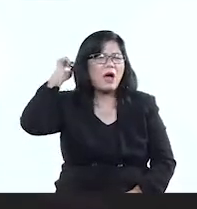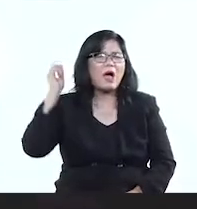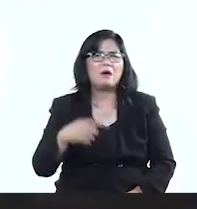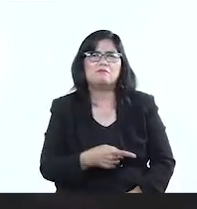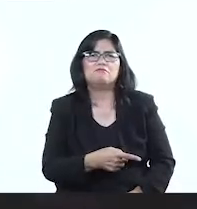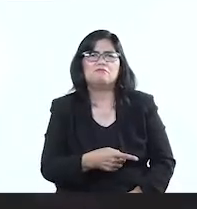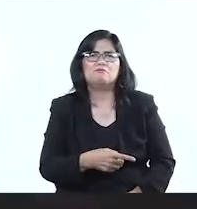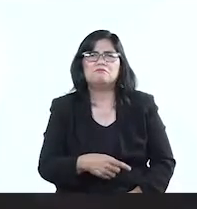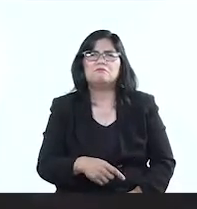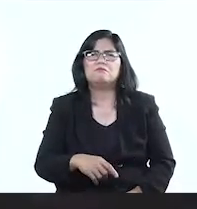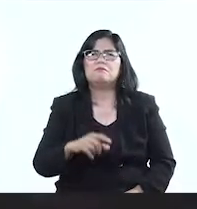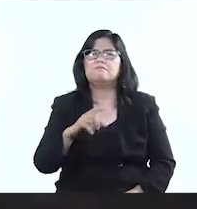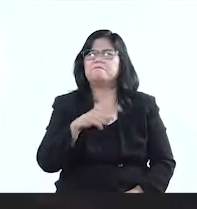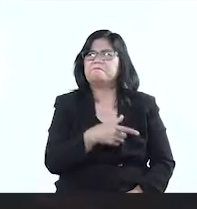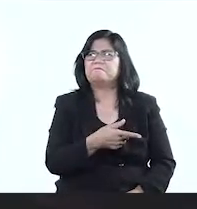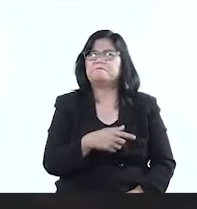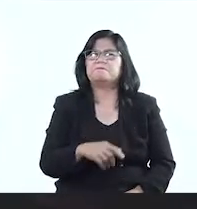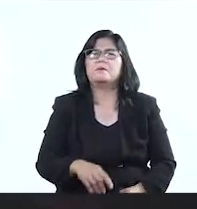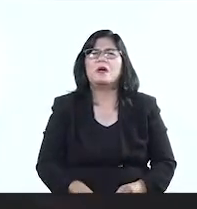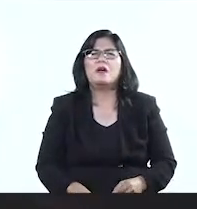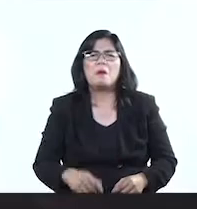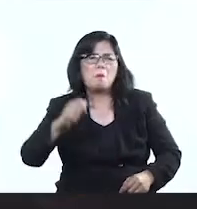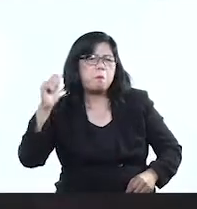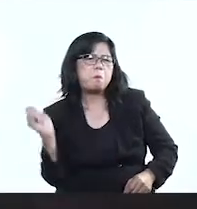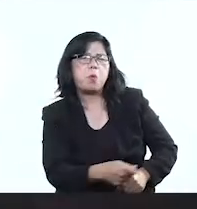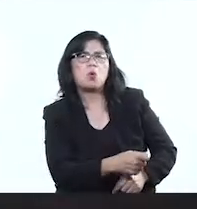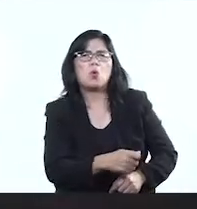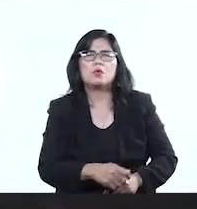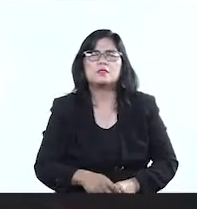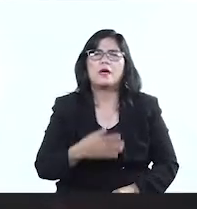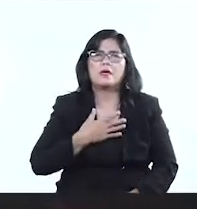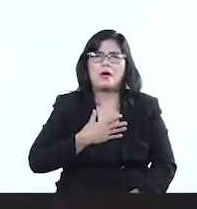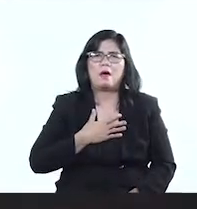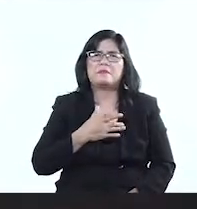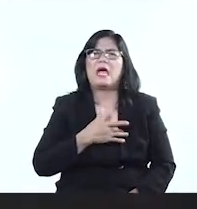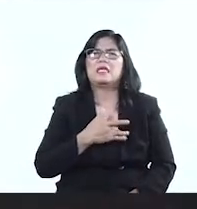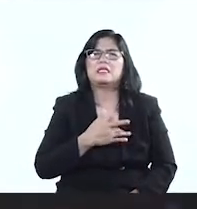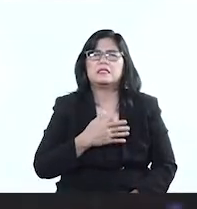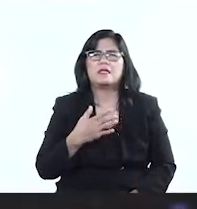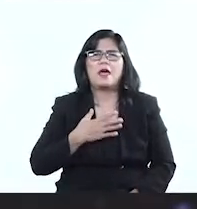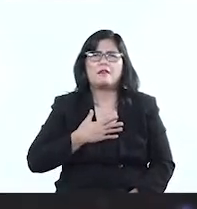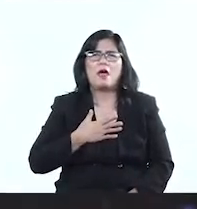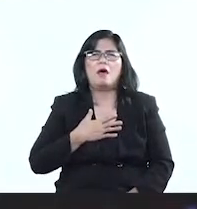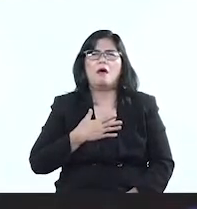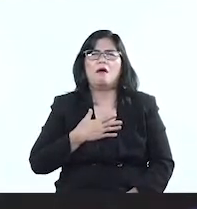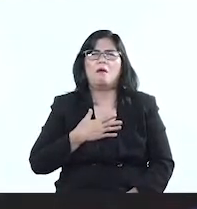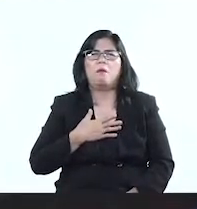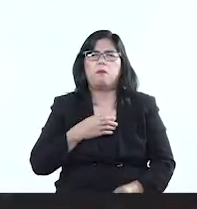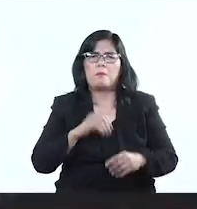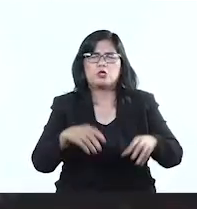saya tapi orang tua saya kalau mukul saya seperti orang kerasukan setan Hai apapun kalimat